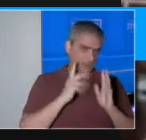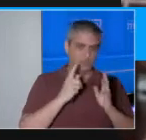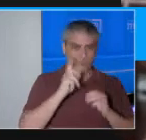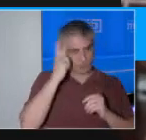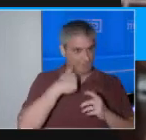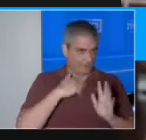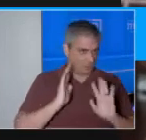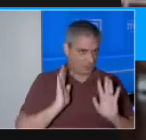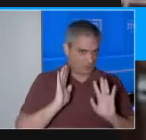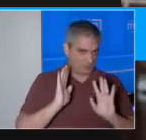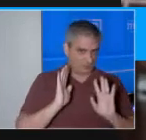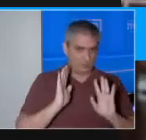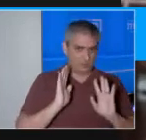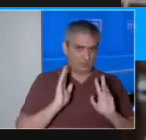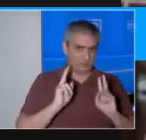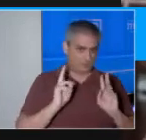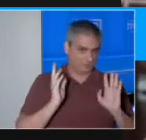אותי חלילה באופן